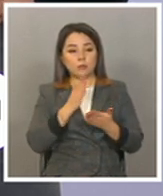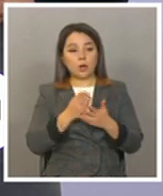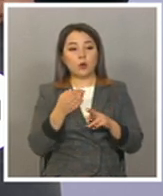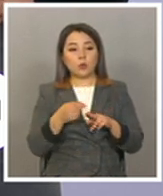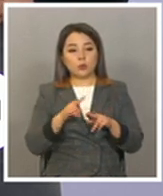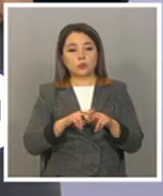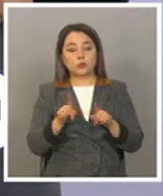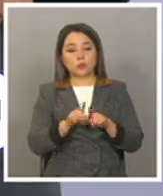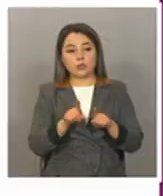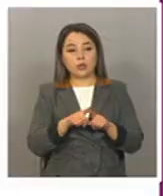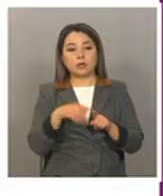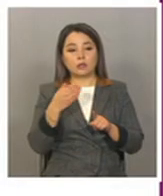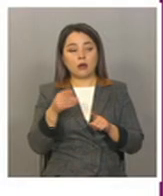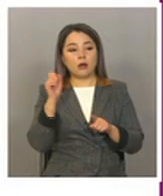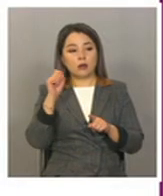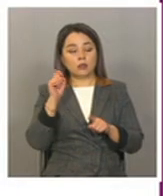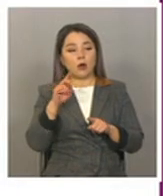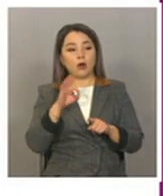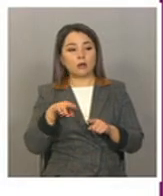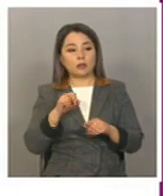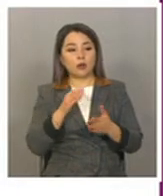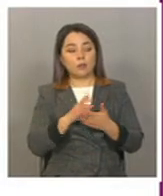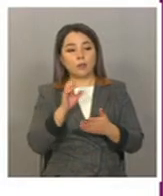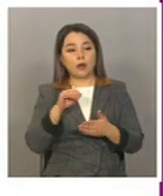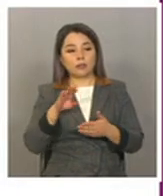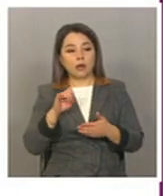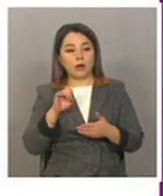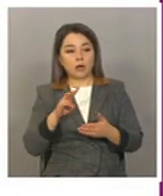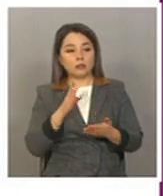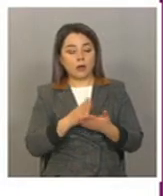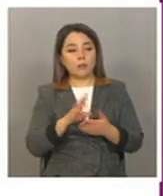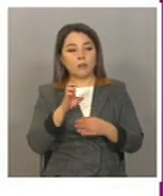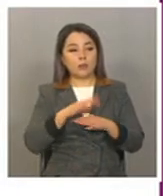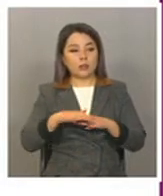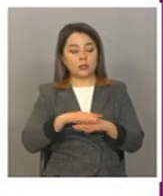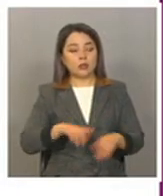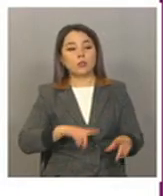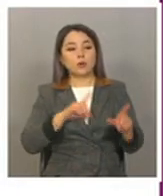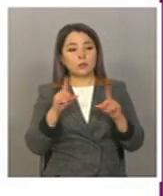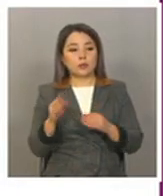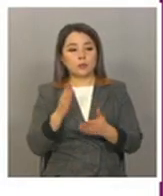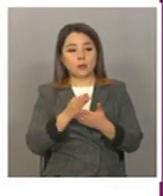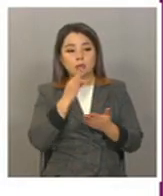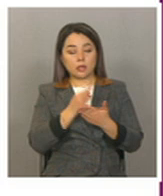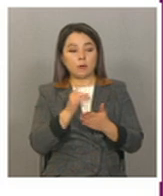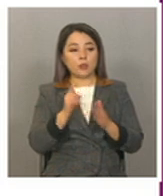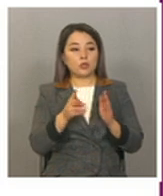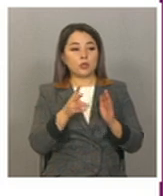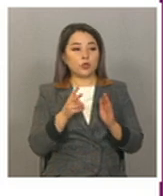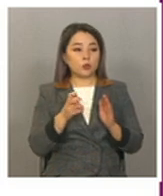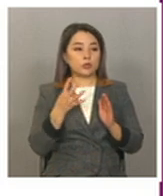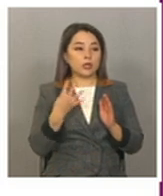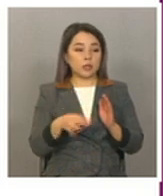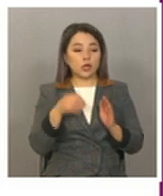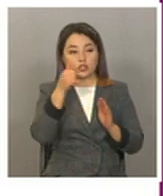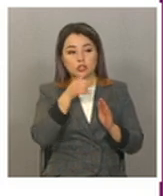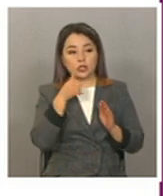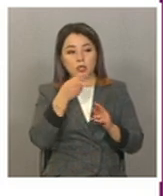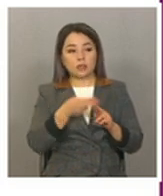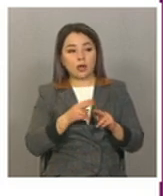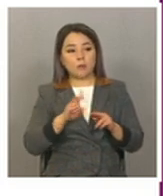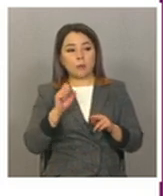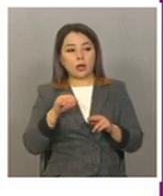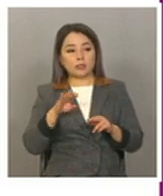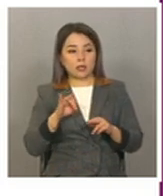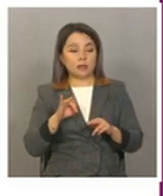орайда Алтын Орданың тағына келген Батыйхан батысқа жорығын бастады. 1240 жылы Батыйхан бастаған